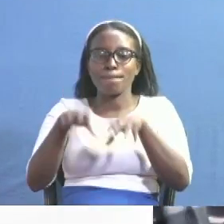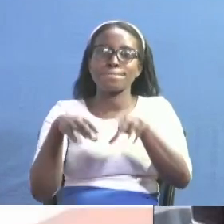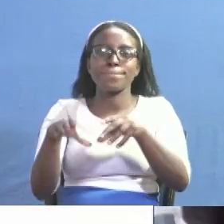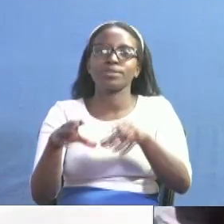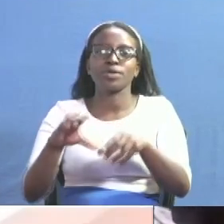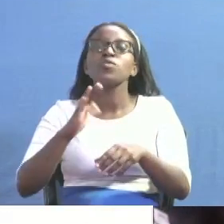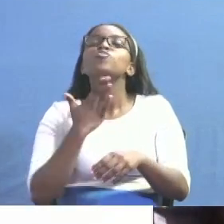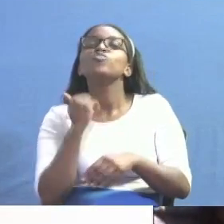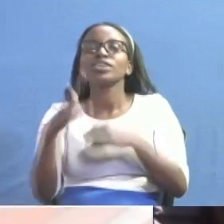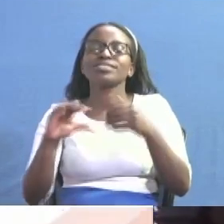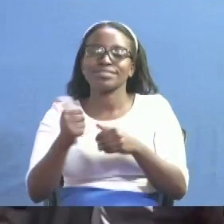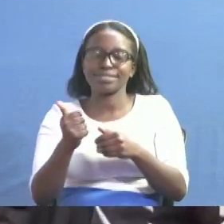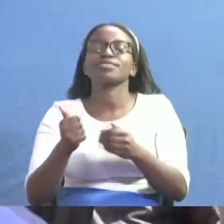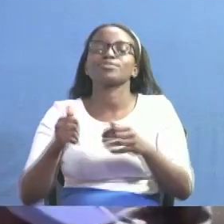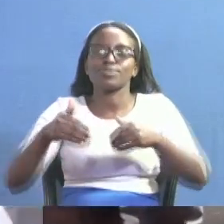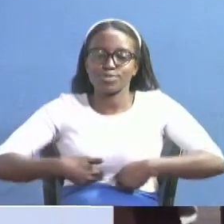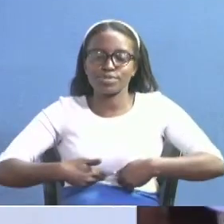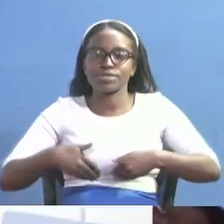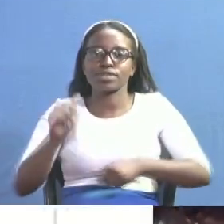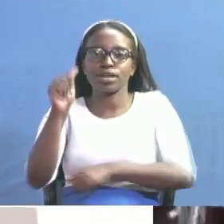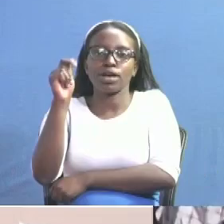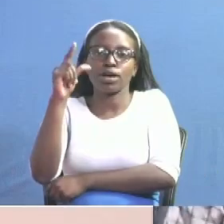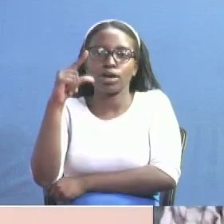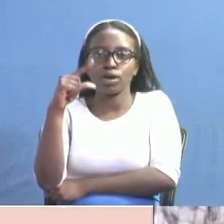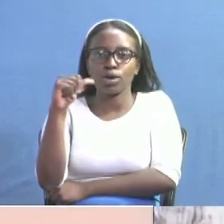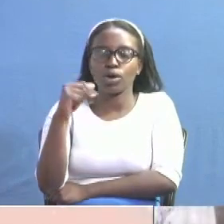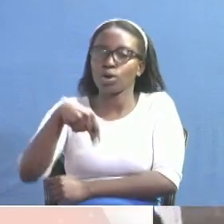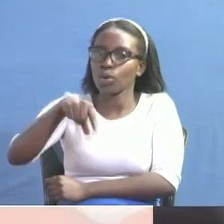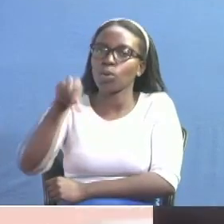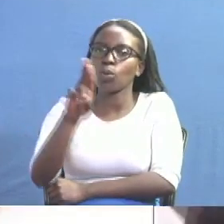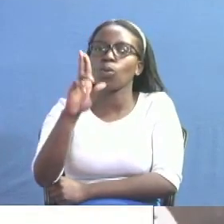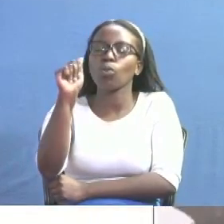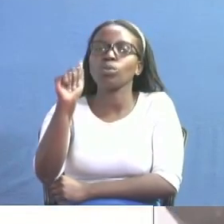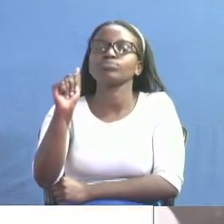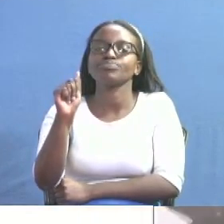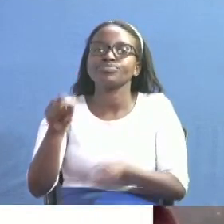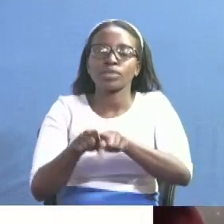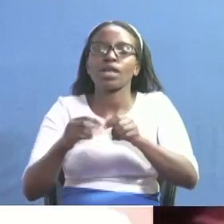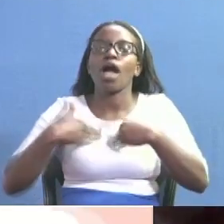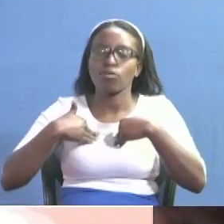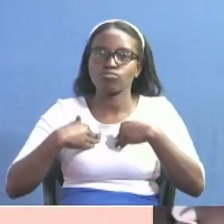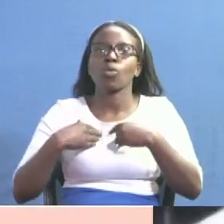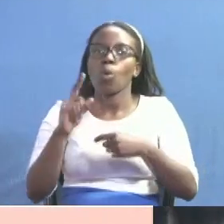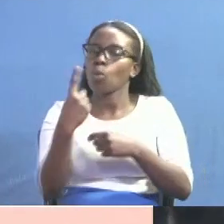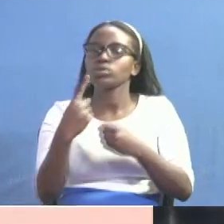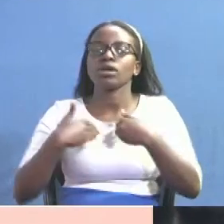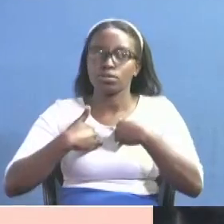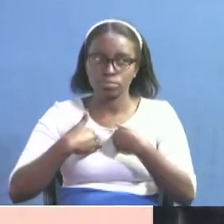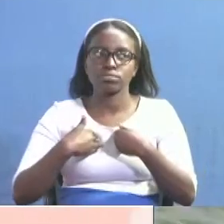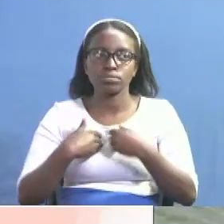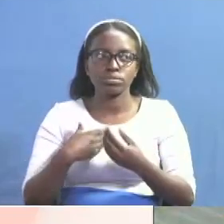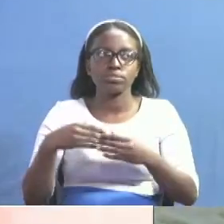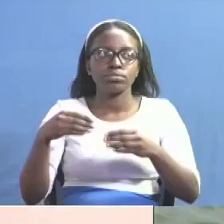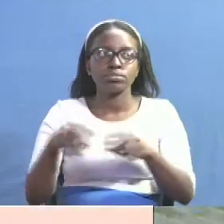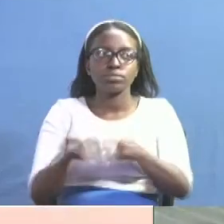to get into aquaculture whereby they can employ themselves, they can provide food security and also employment. Wakati huo